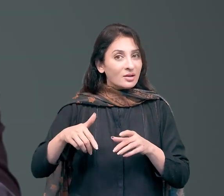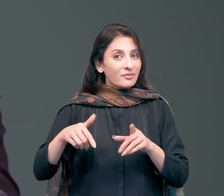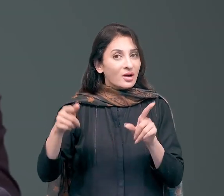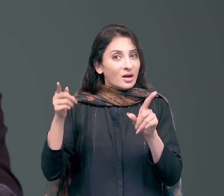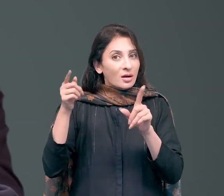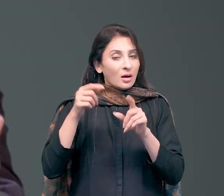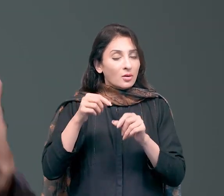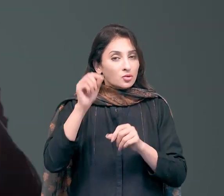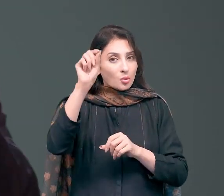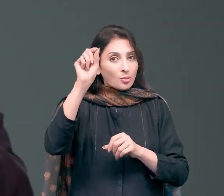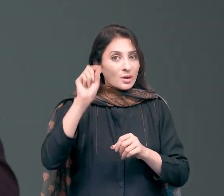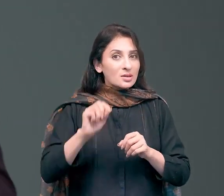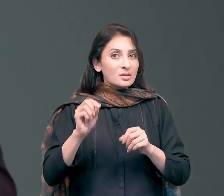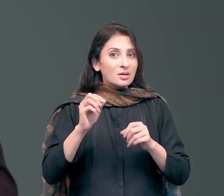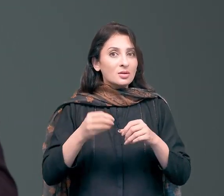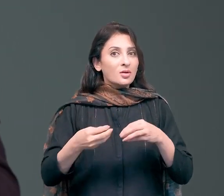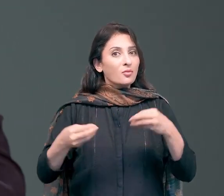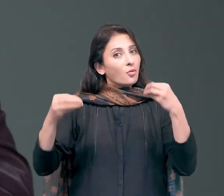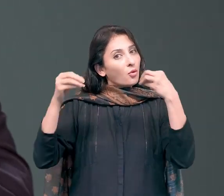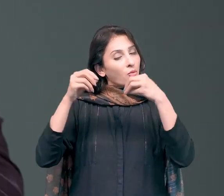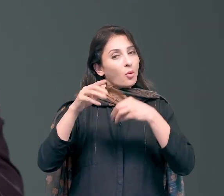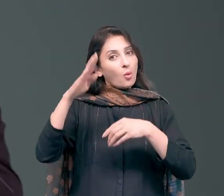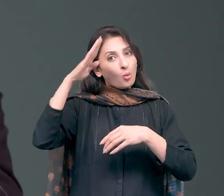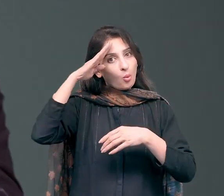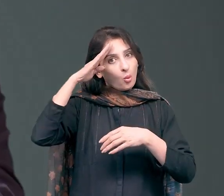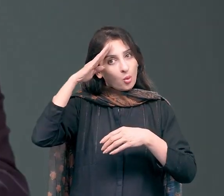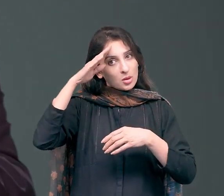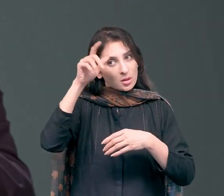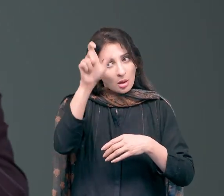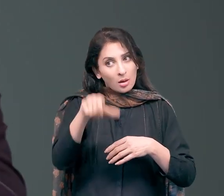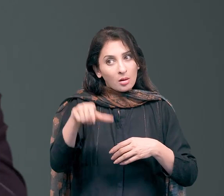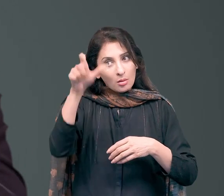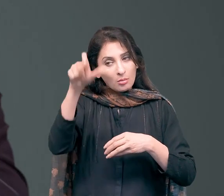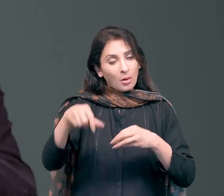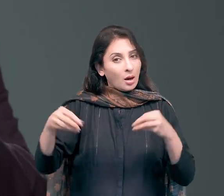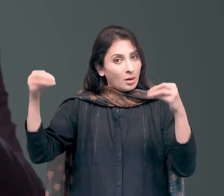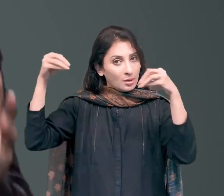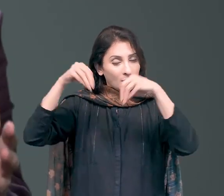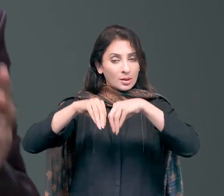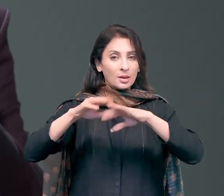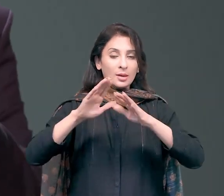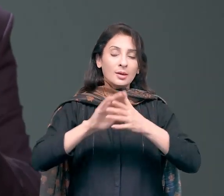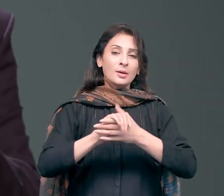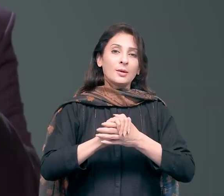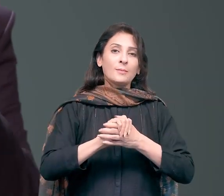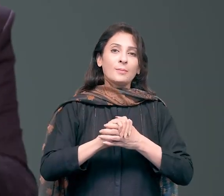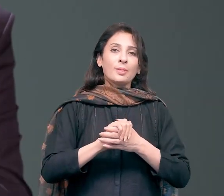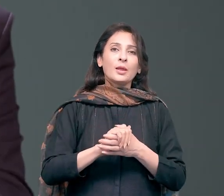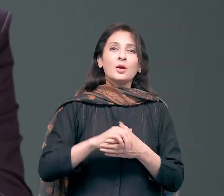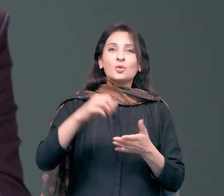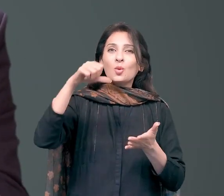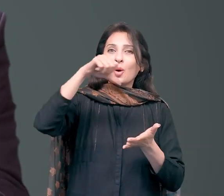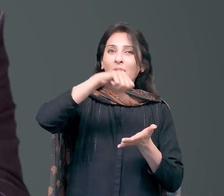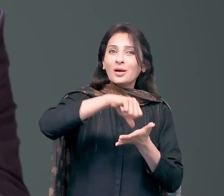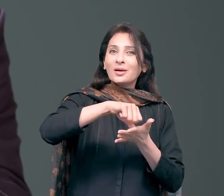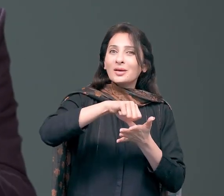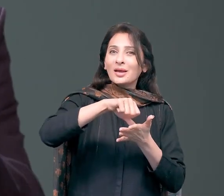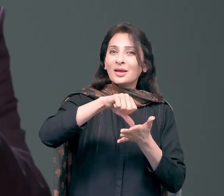پنجابی اور پختون تھے، یہ بہت بڑی تعداد میں فوج میں تھے، لہٰذا انگریز کسی طرح